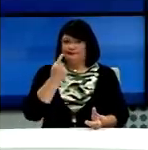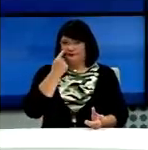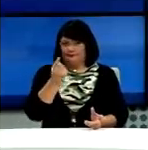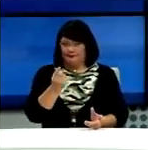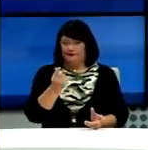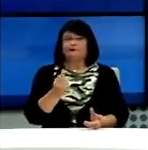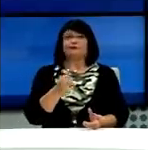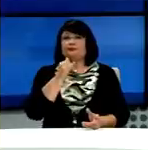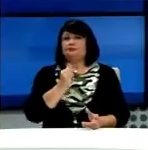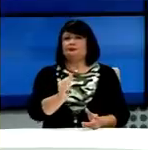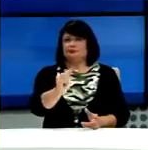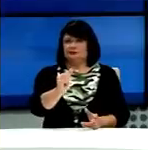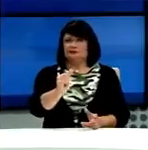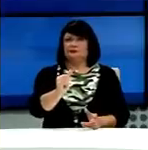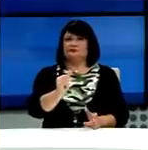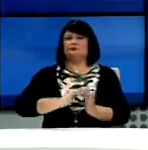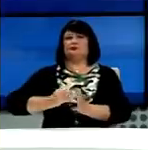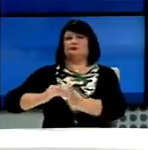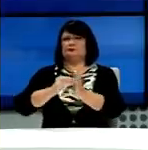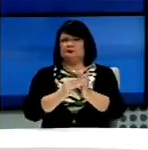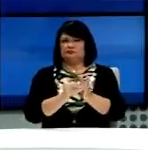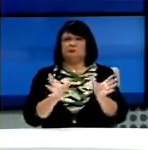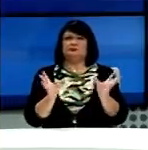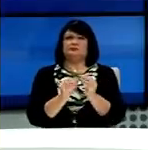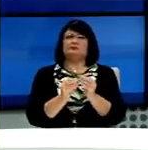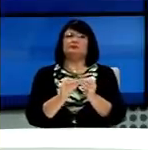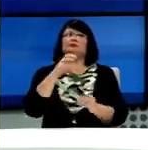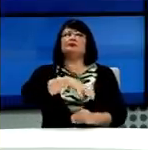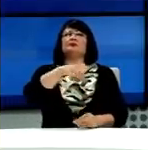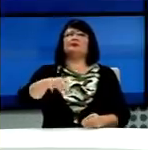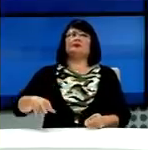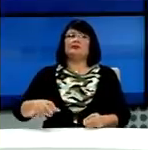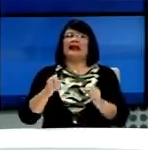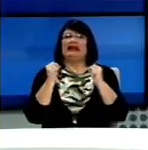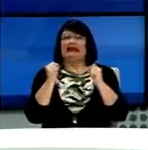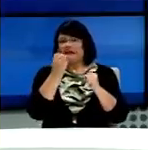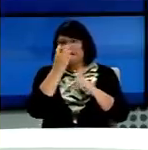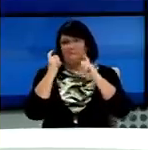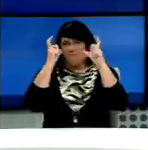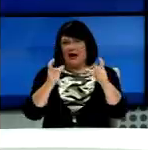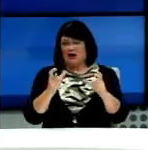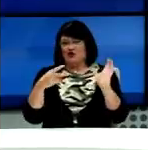οι μόνιμοι υπάλληλοι στις μονάδες υγείας το Μάιο του 20